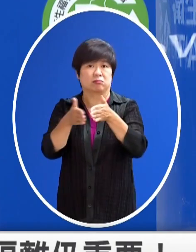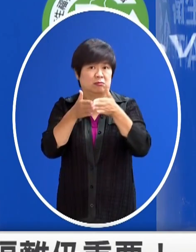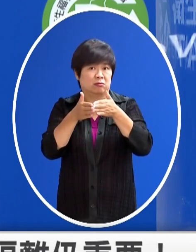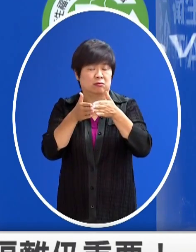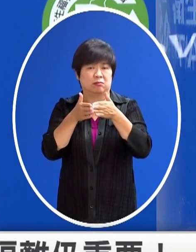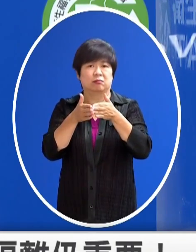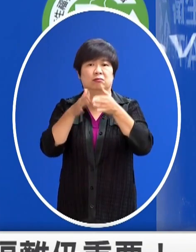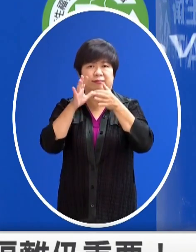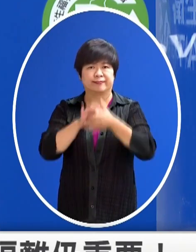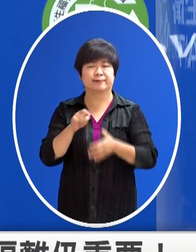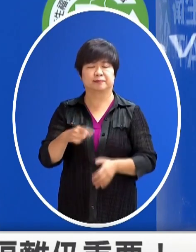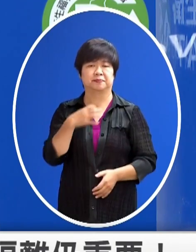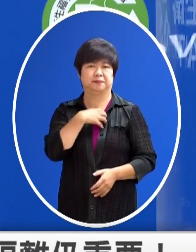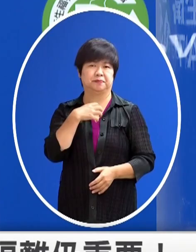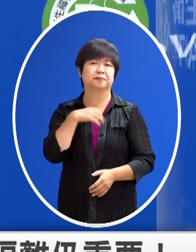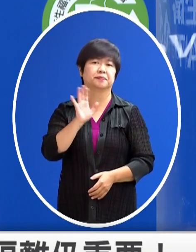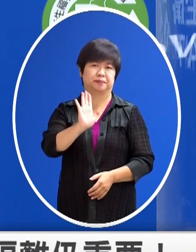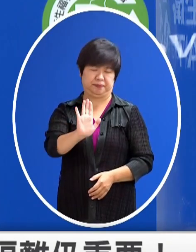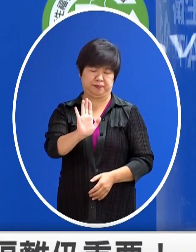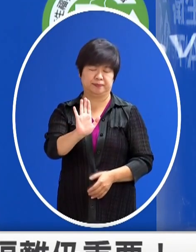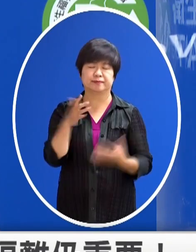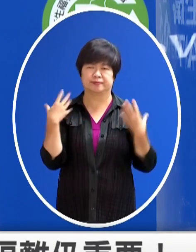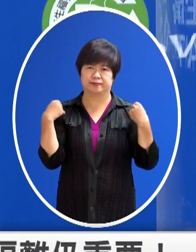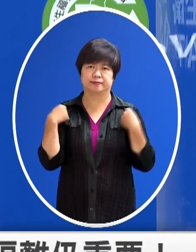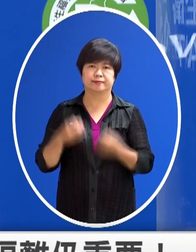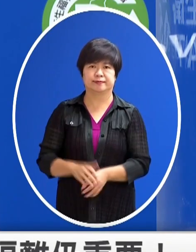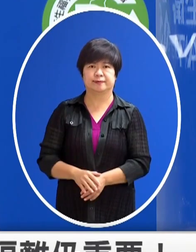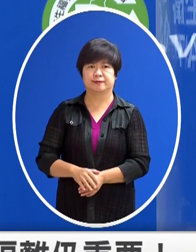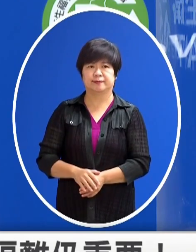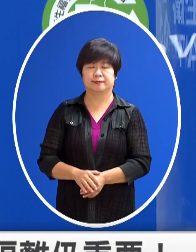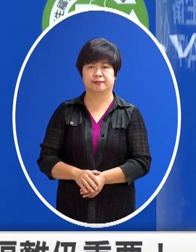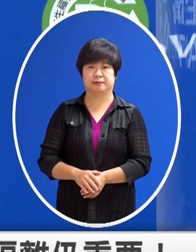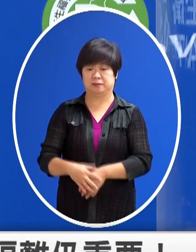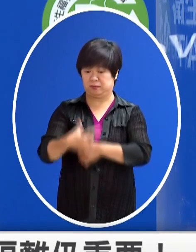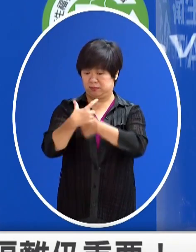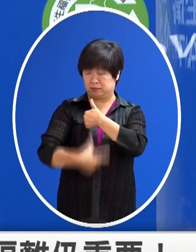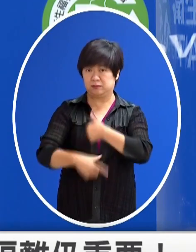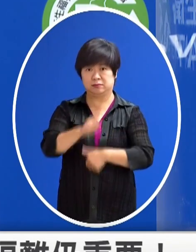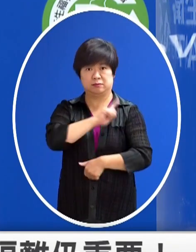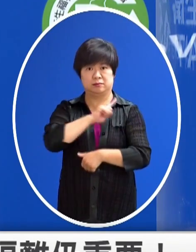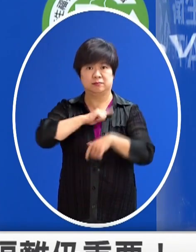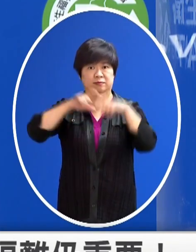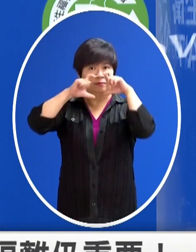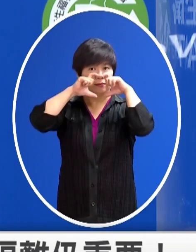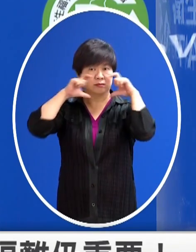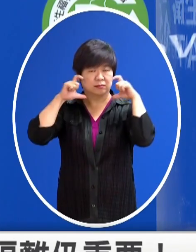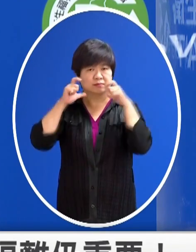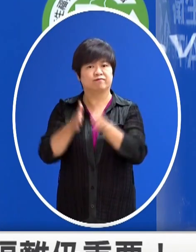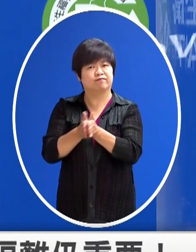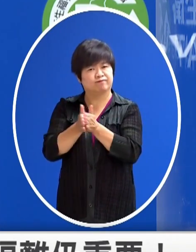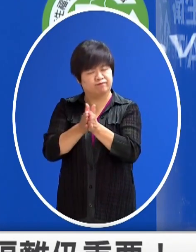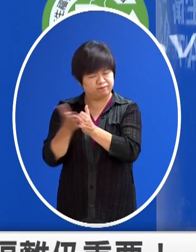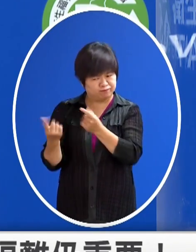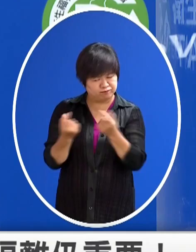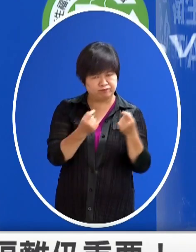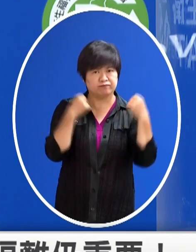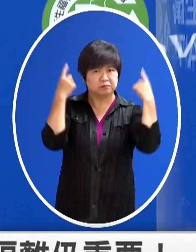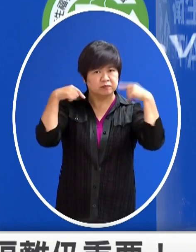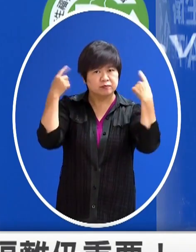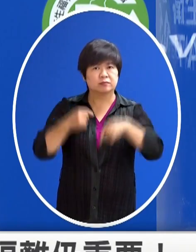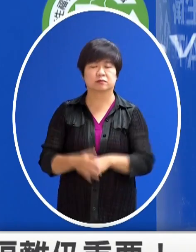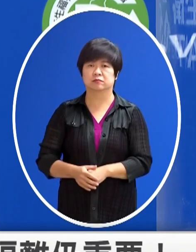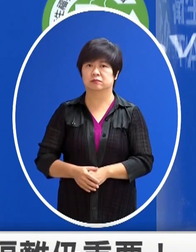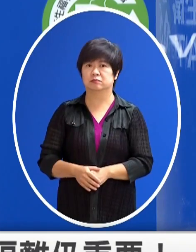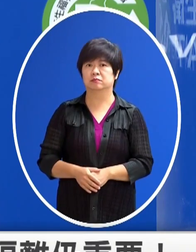好，所以这个风险是在的，风险是在的，所以把自己个人把口罩戴好，勤洗手，这仍然